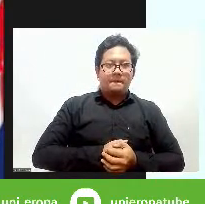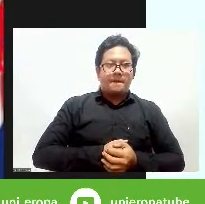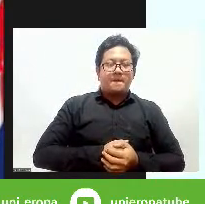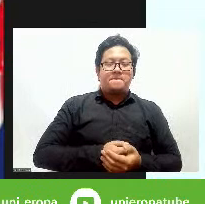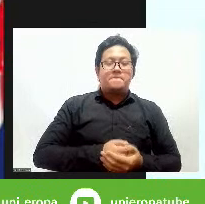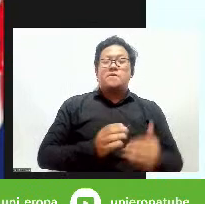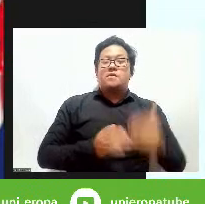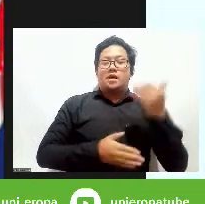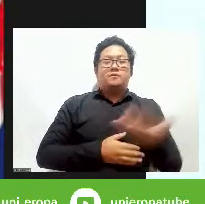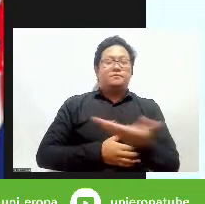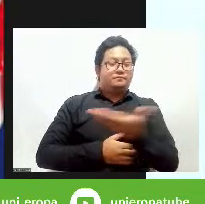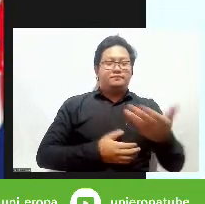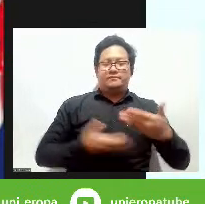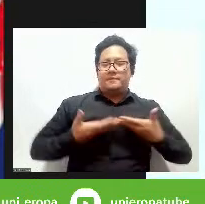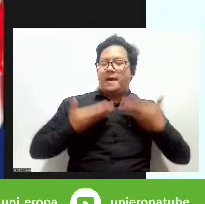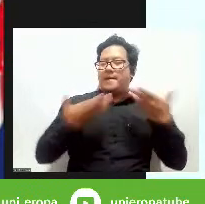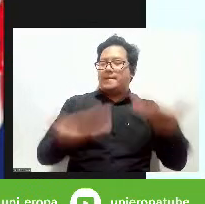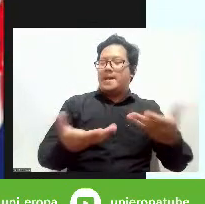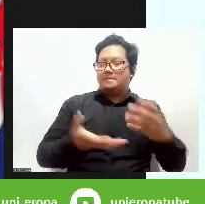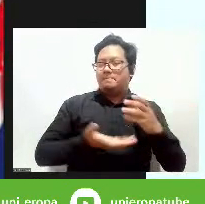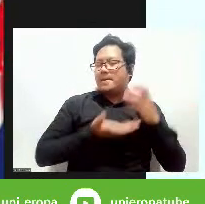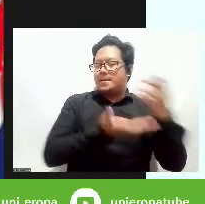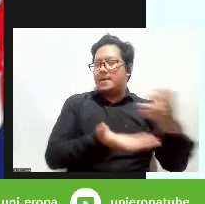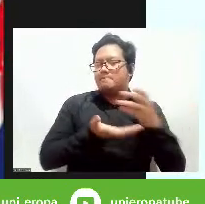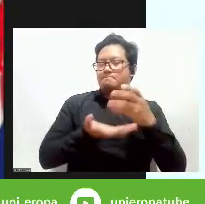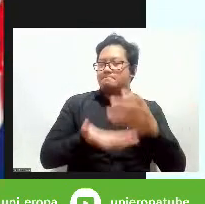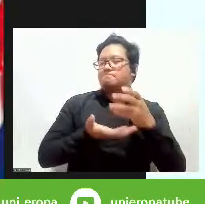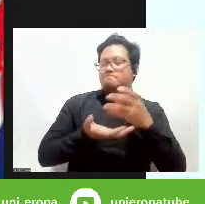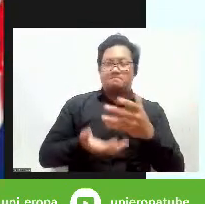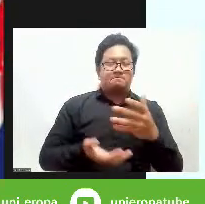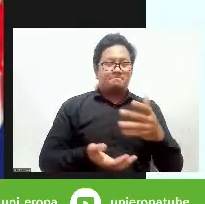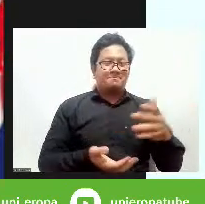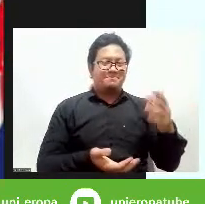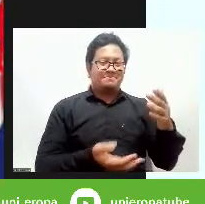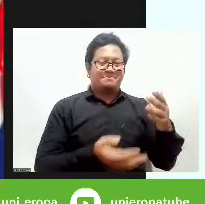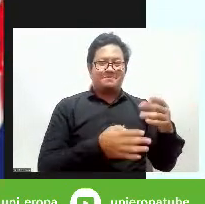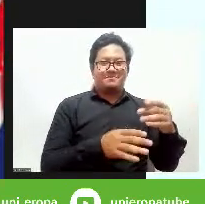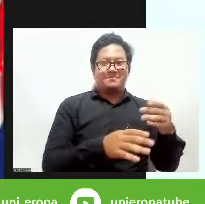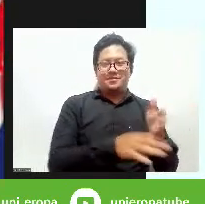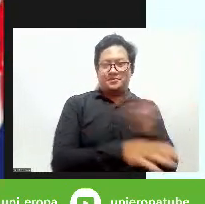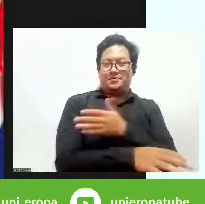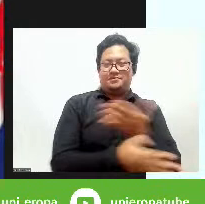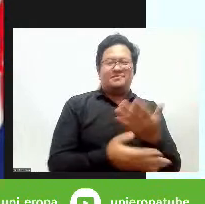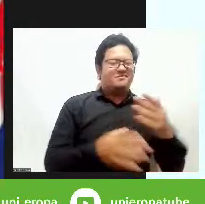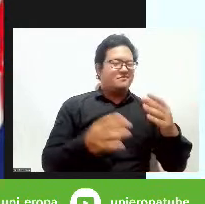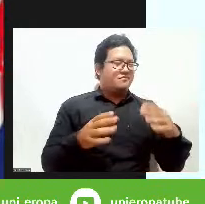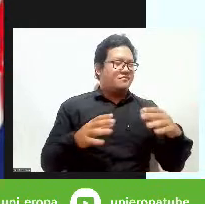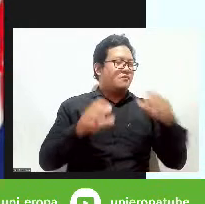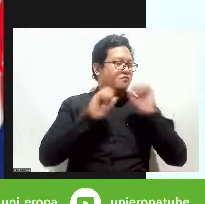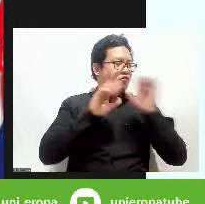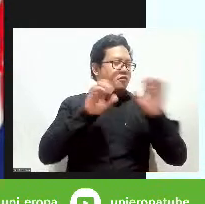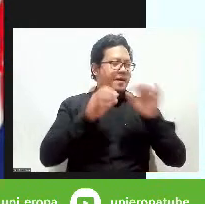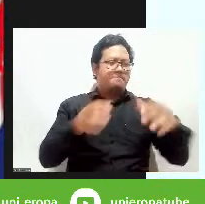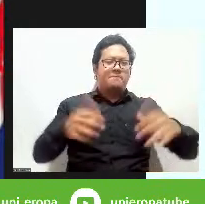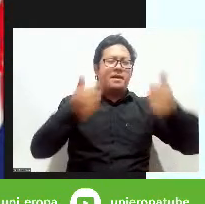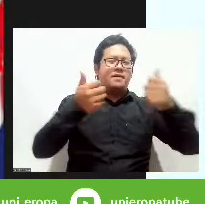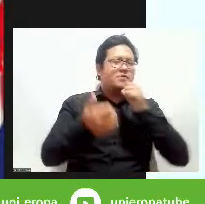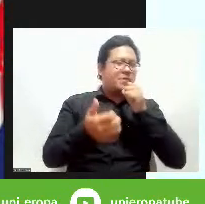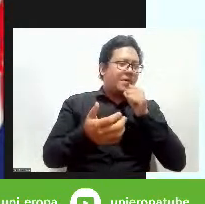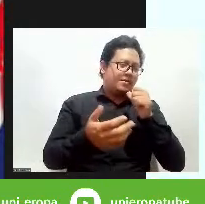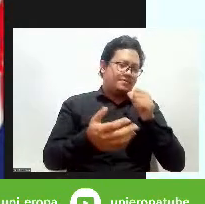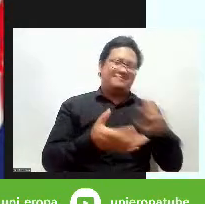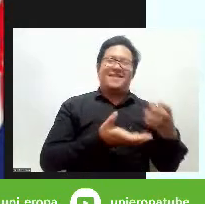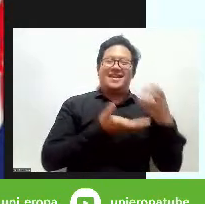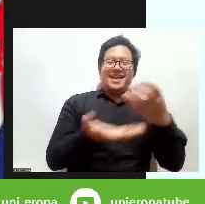download Nightwish juice and full of production